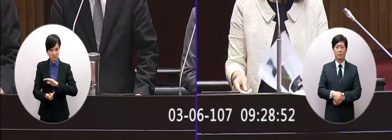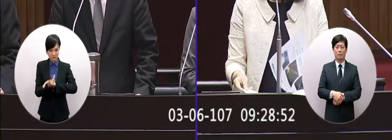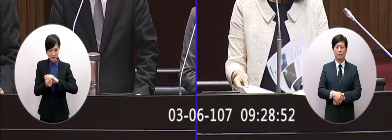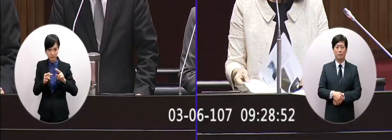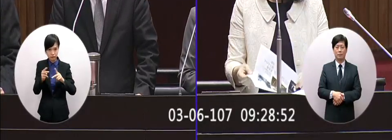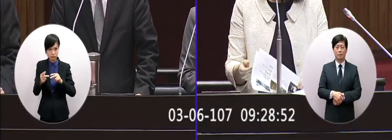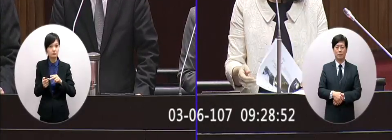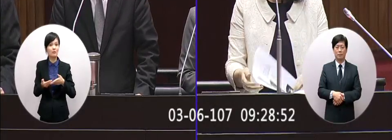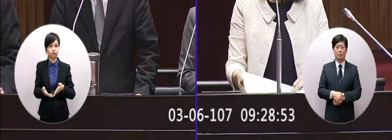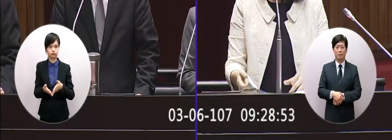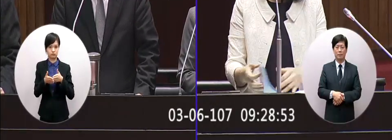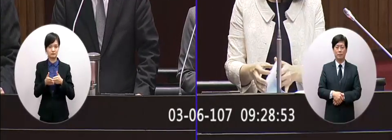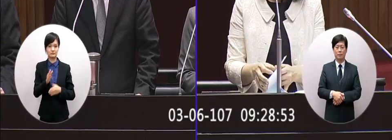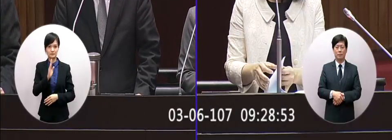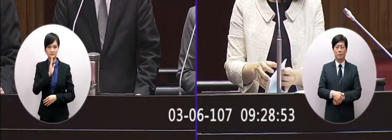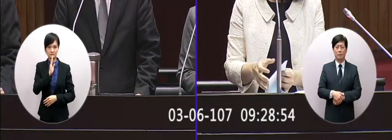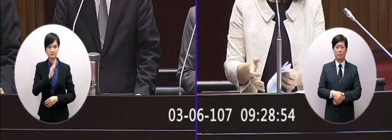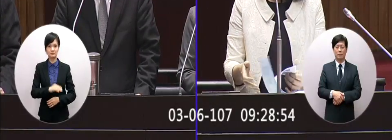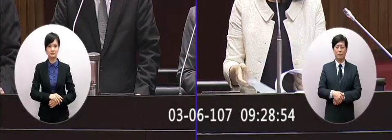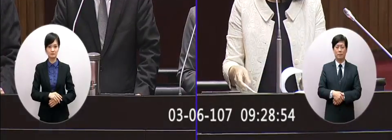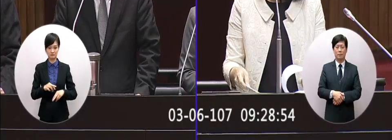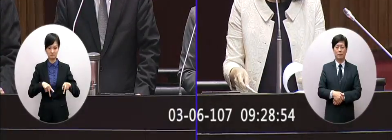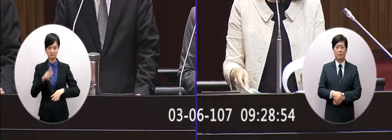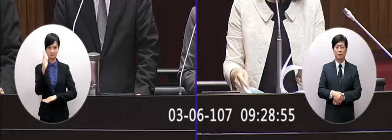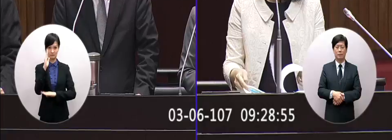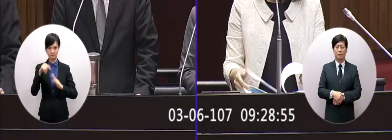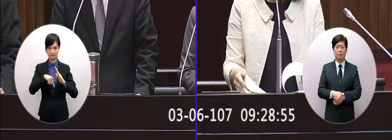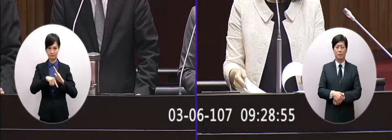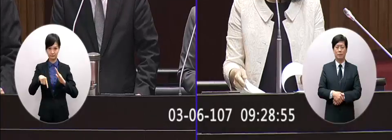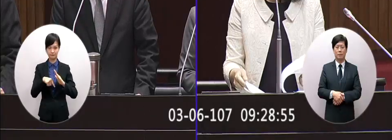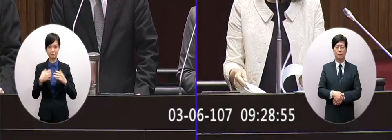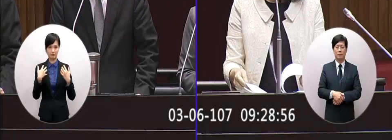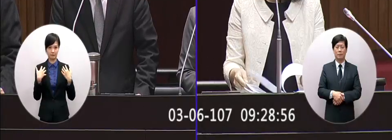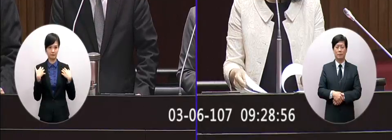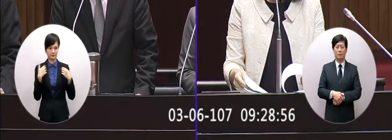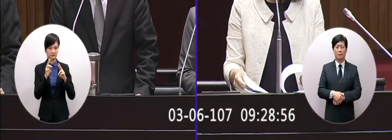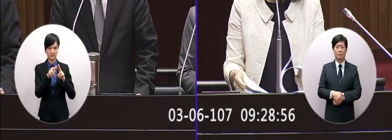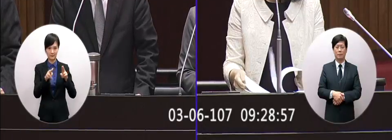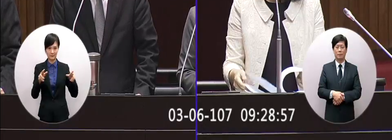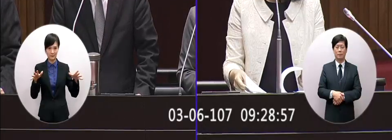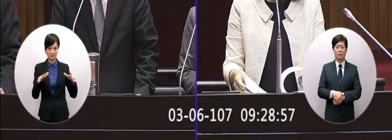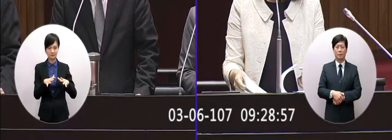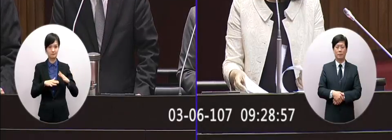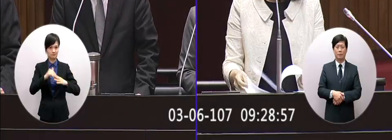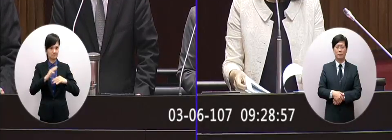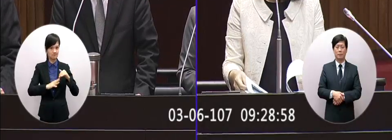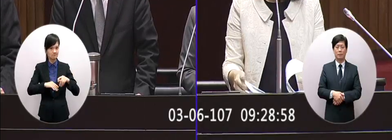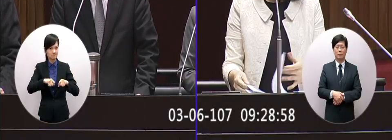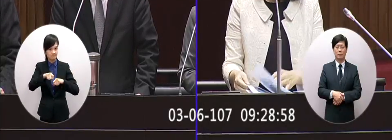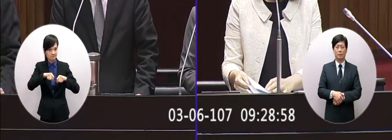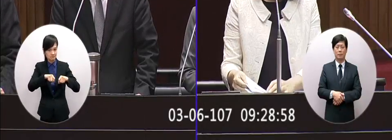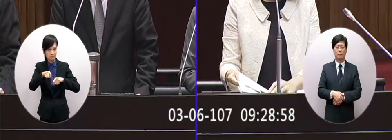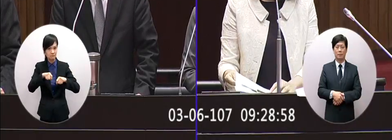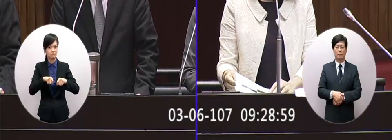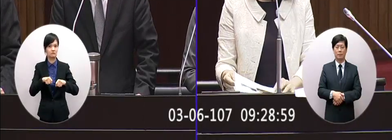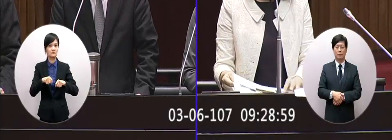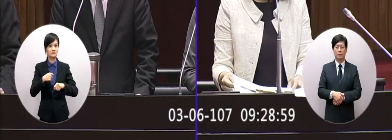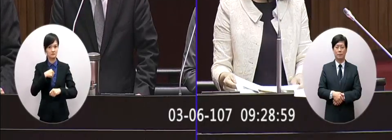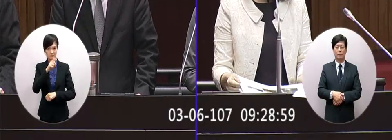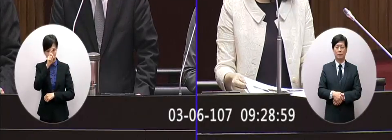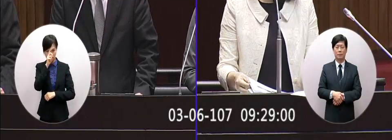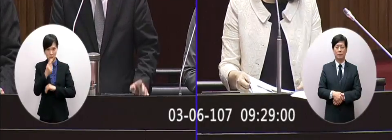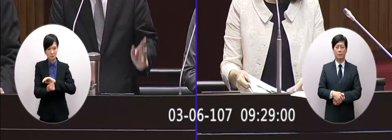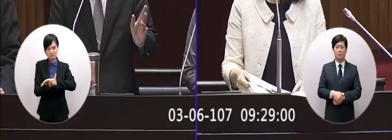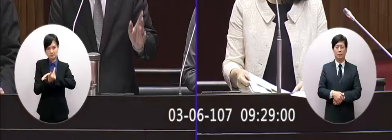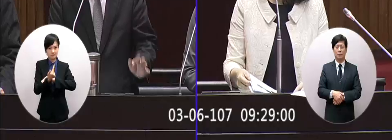说明，那行政院呢会来协调相关部会所面临的各项问题，那我们希望呢能够迅速